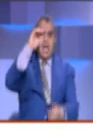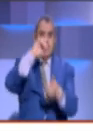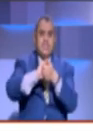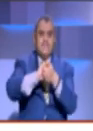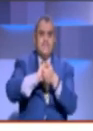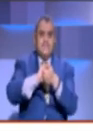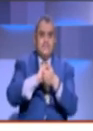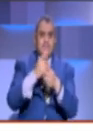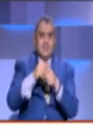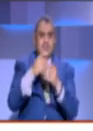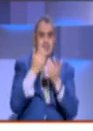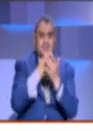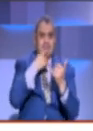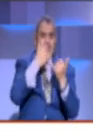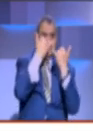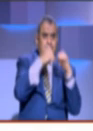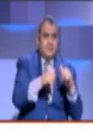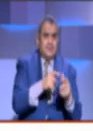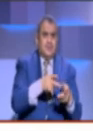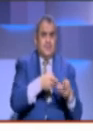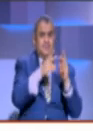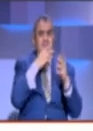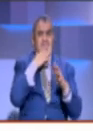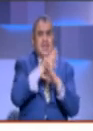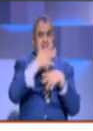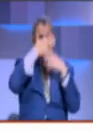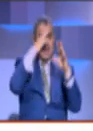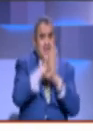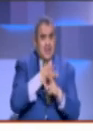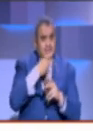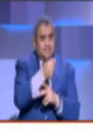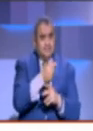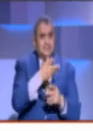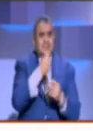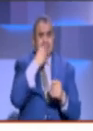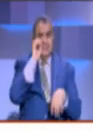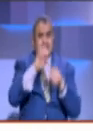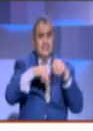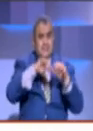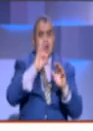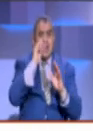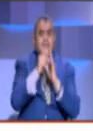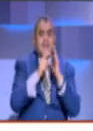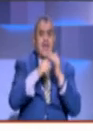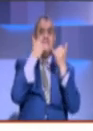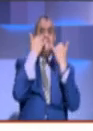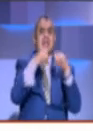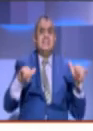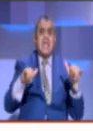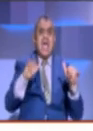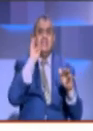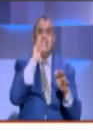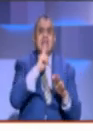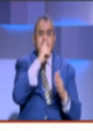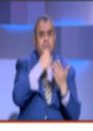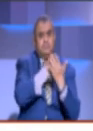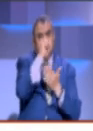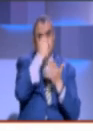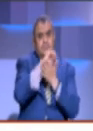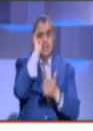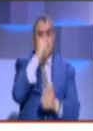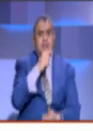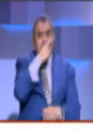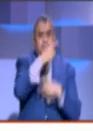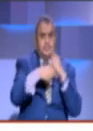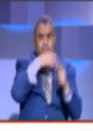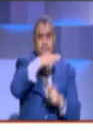الذي ينهض ضد الفساد هو الذي ينهض ضد الإرهاب، هو الذي ينهض ضد أكوام الزبالة في الشوارع. نريد أن نكون يعني أنا قلت كنت أقولها